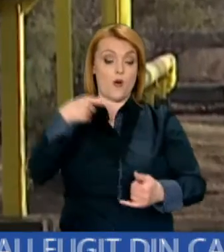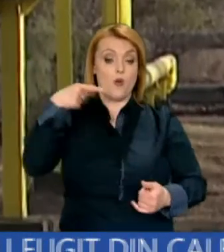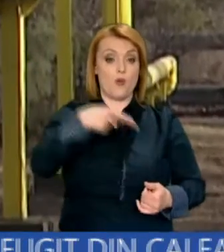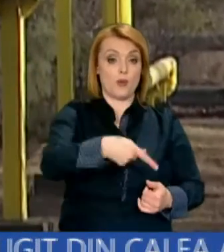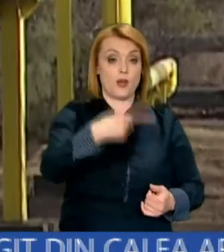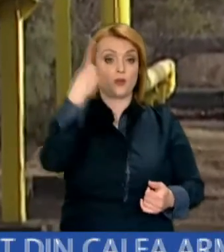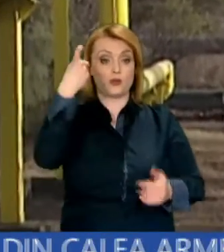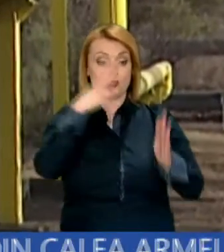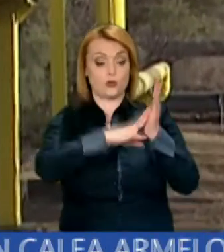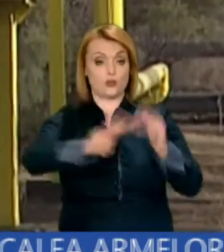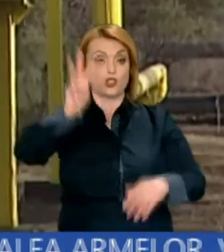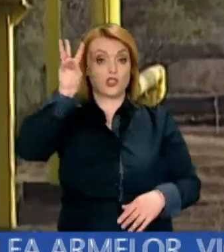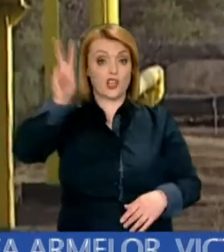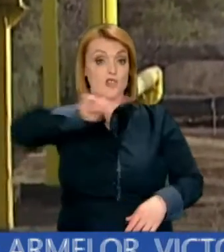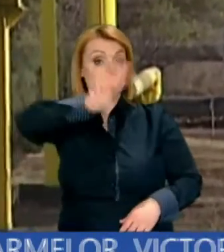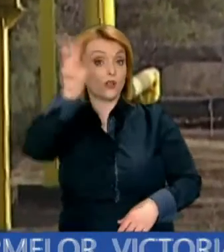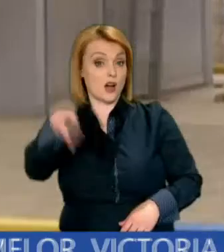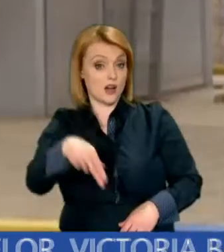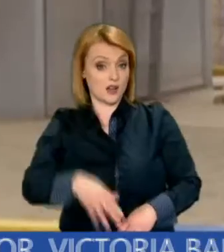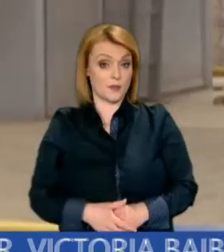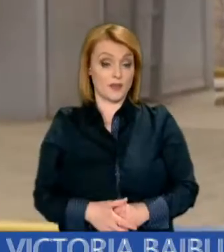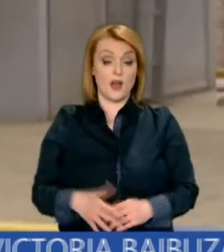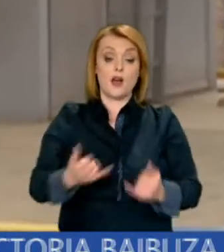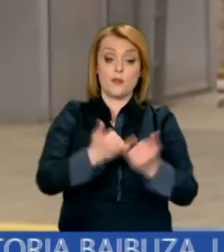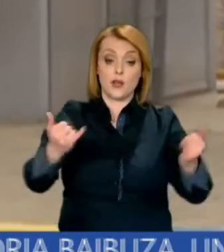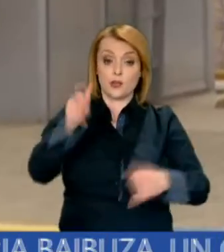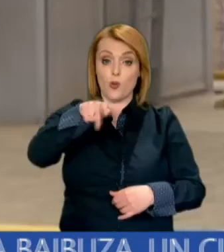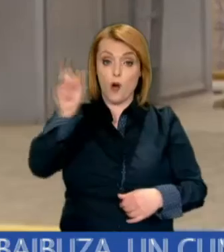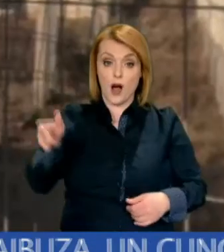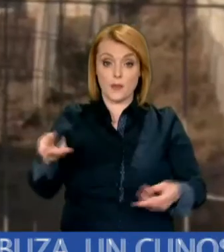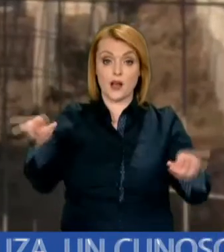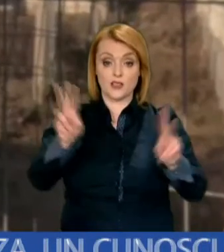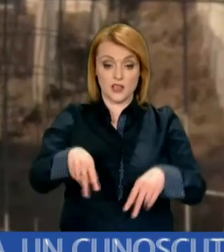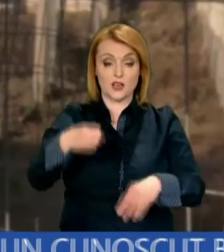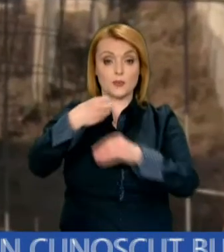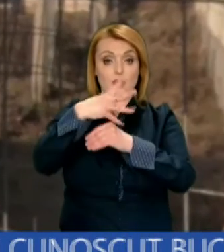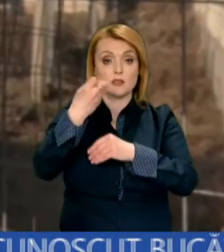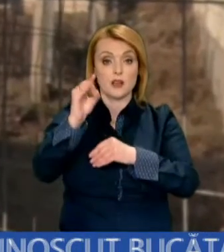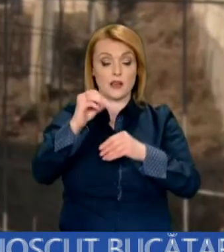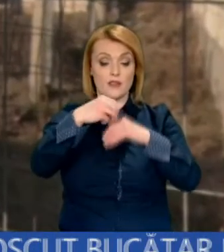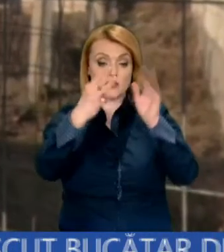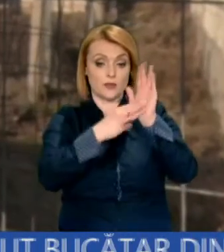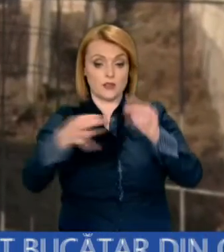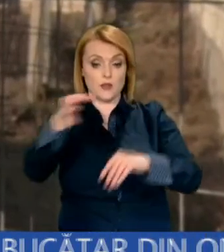1.193 de dolari. Tariful la gaze pentru consumatorii casnici este de 15 lei și 18 bani.